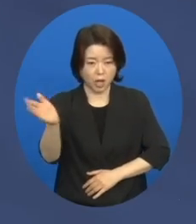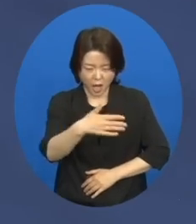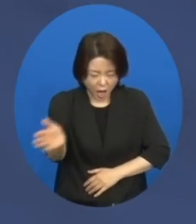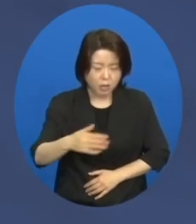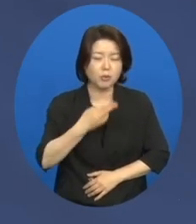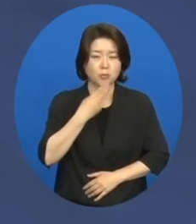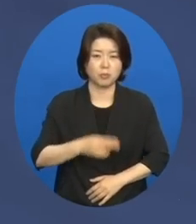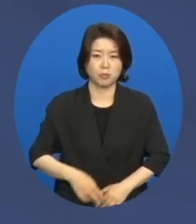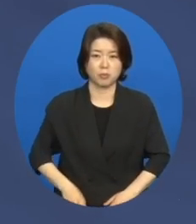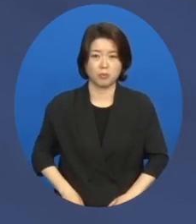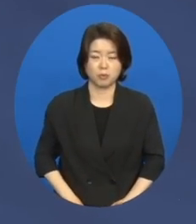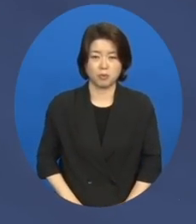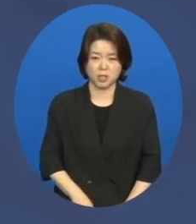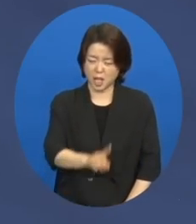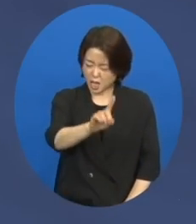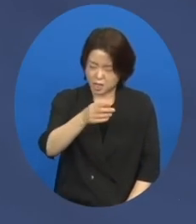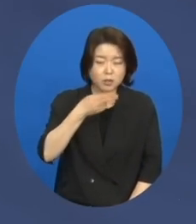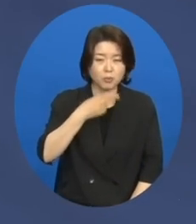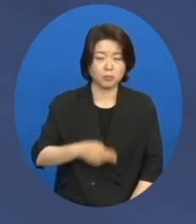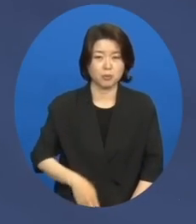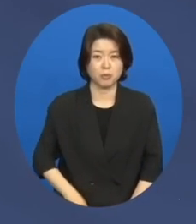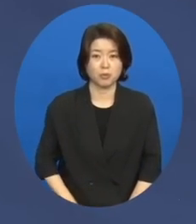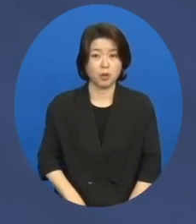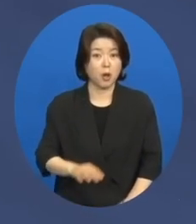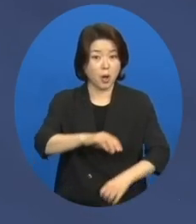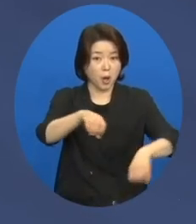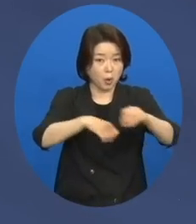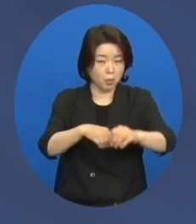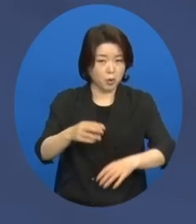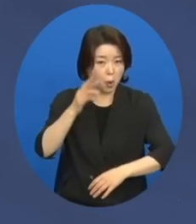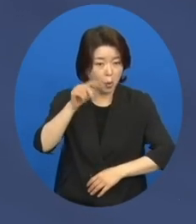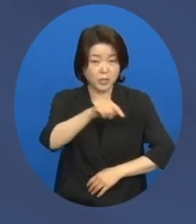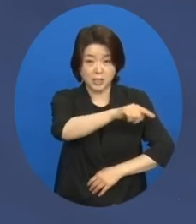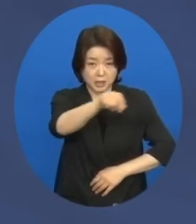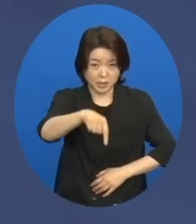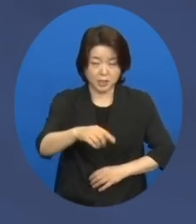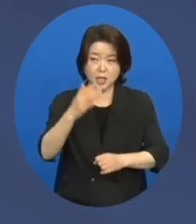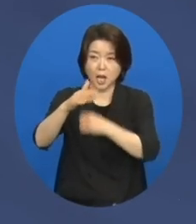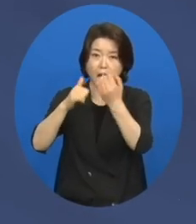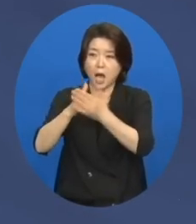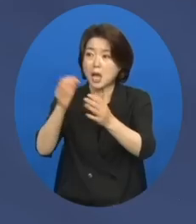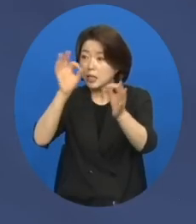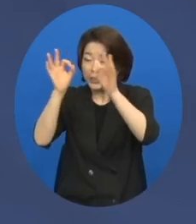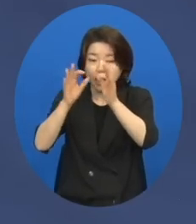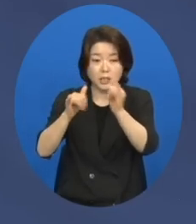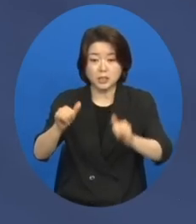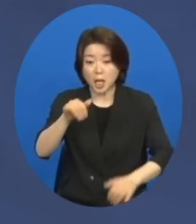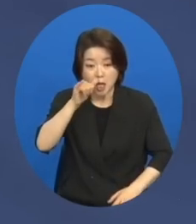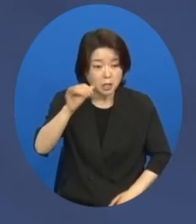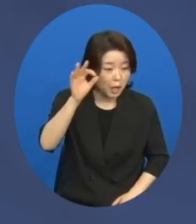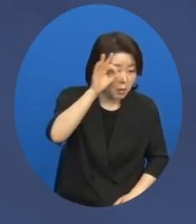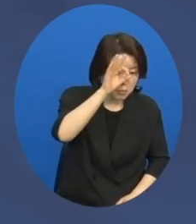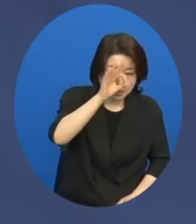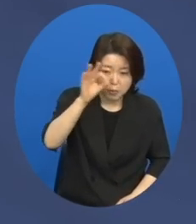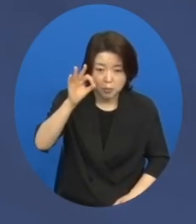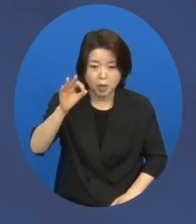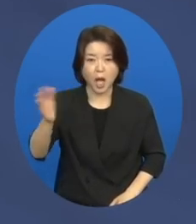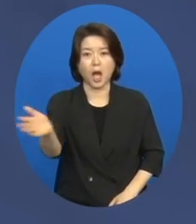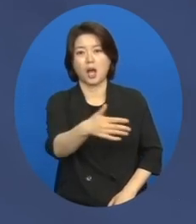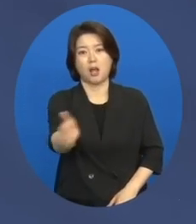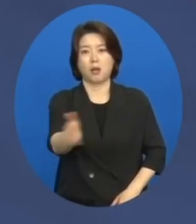없도다. 하나도 없도다. 오히려 혹시 그들이 하나님을 찾는 자가 있는가 보려 하신 적 하나도